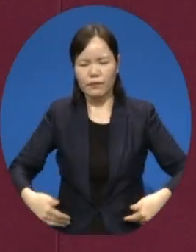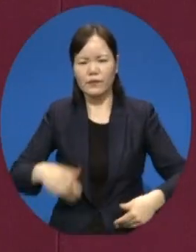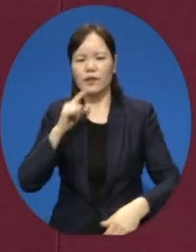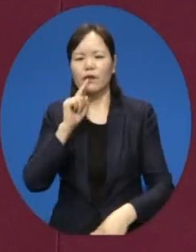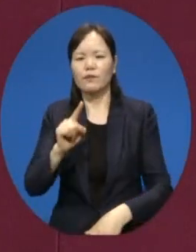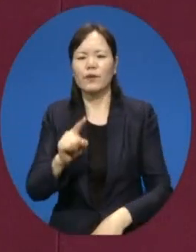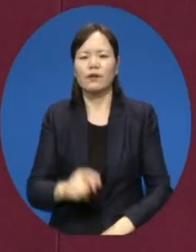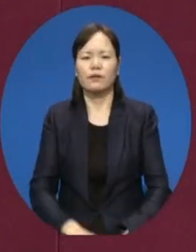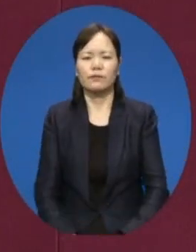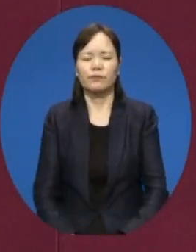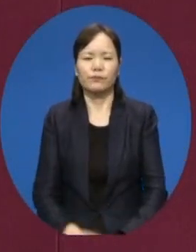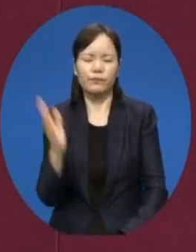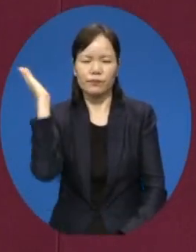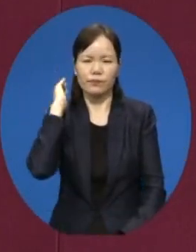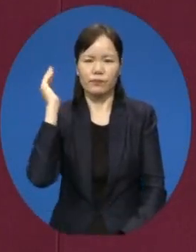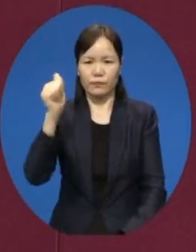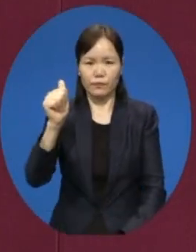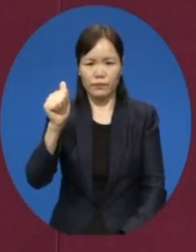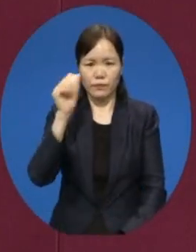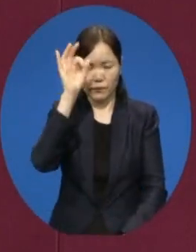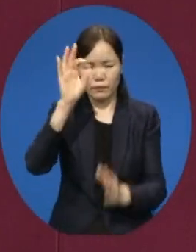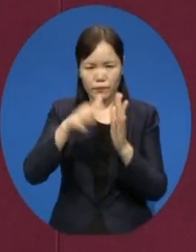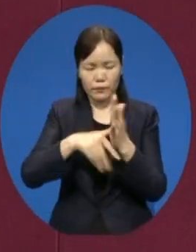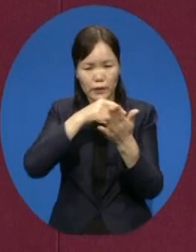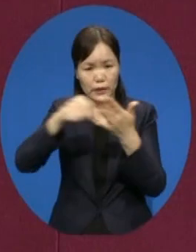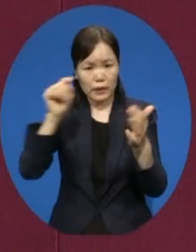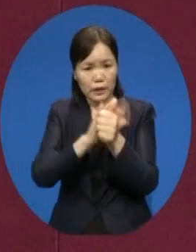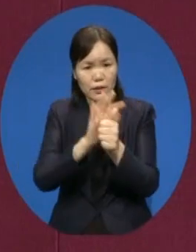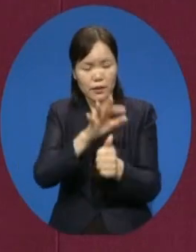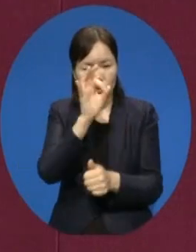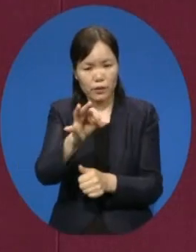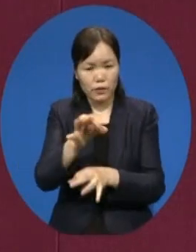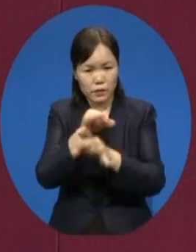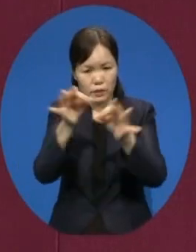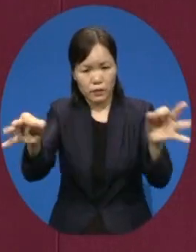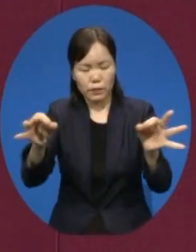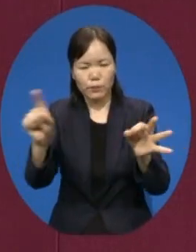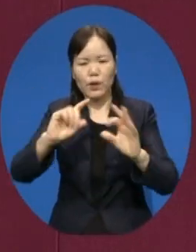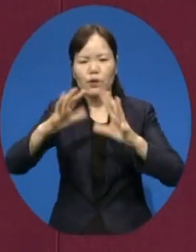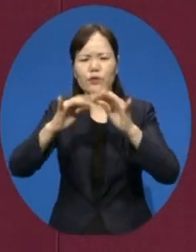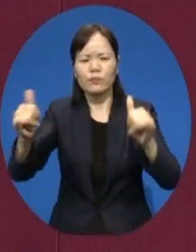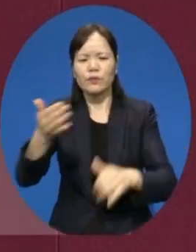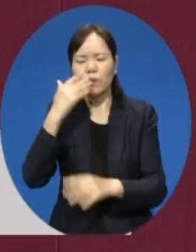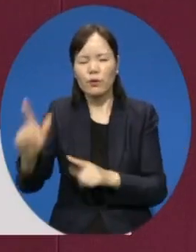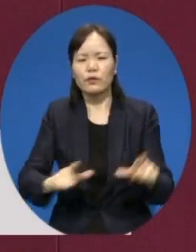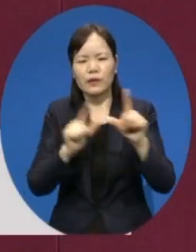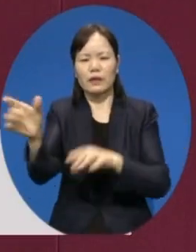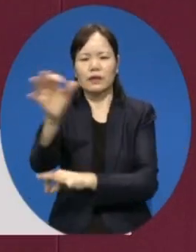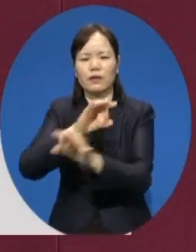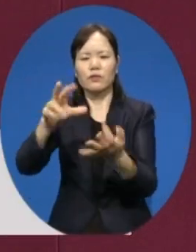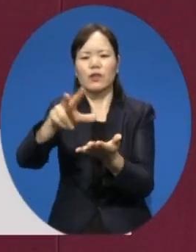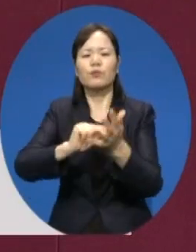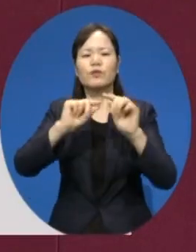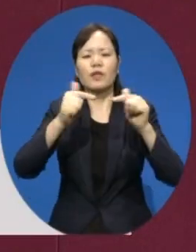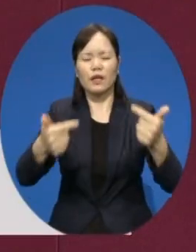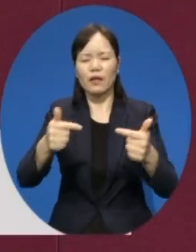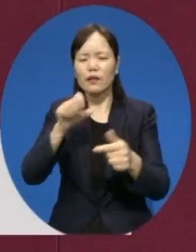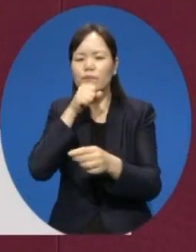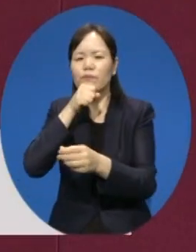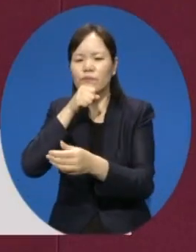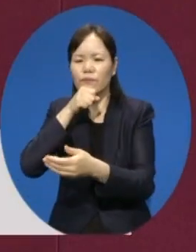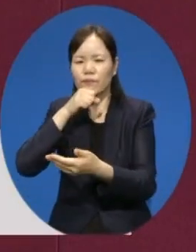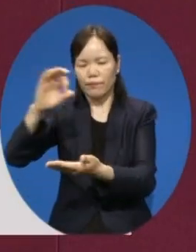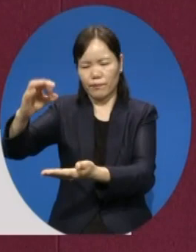말했답니다. 대통령 눈에는 재난지원금이 국민들 먹고 사는 경제 문제가 아니라 표를 얻기